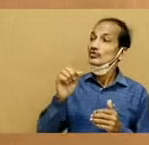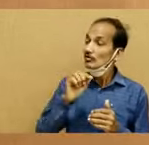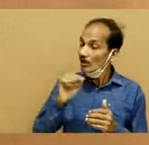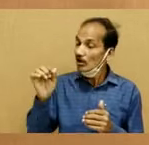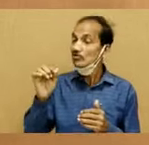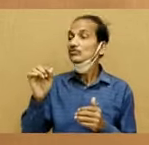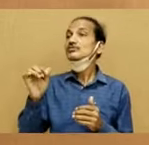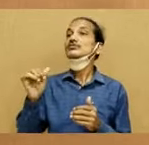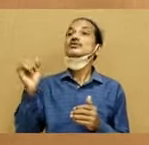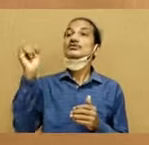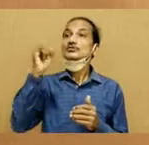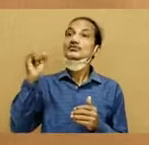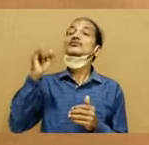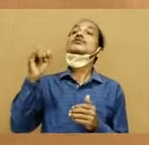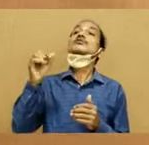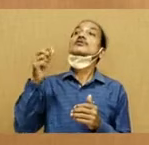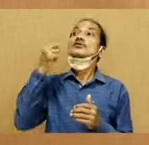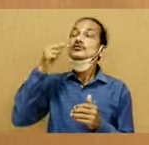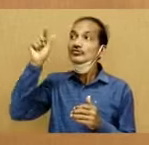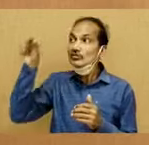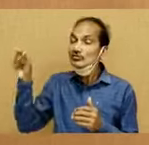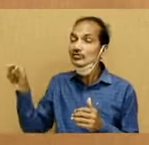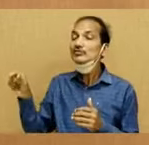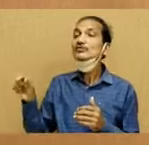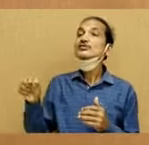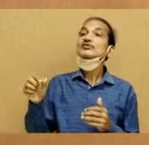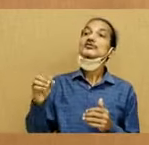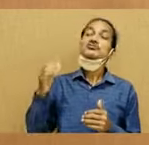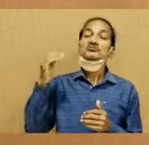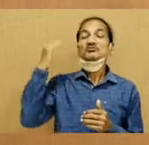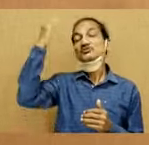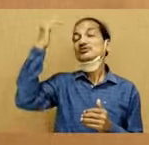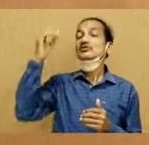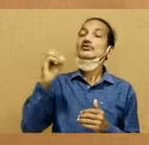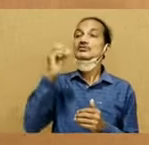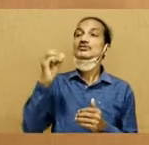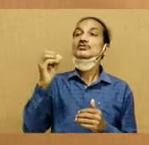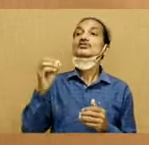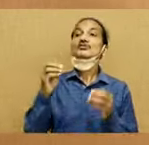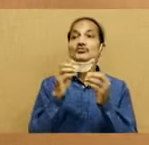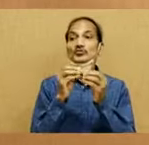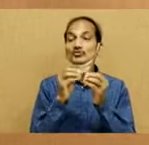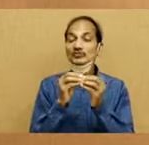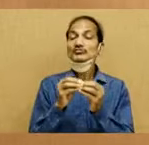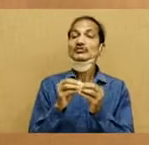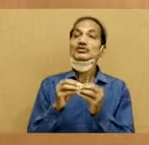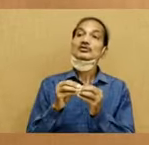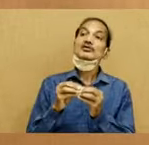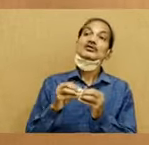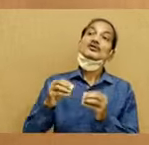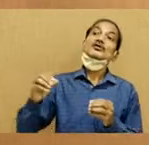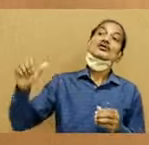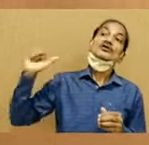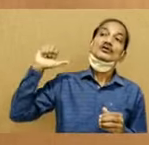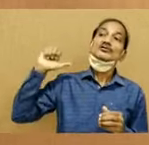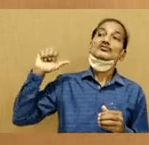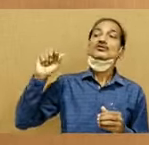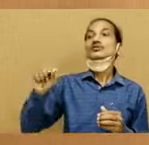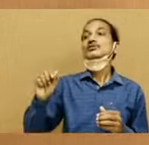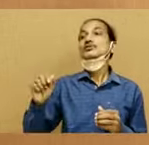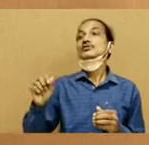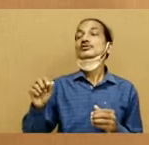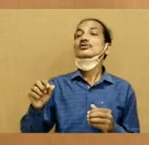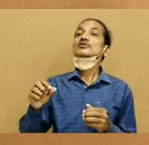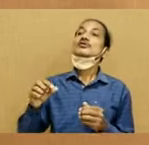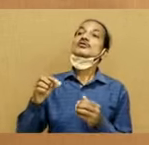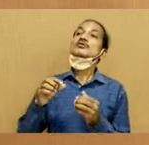ଅଧିକାରୀମାନଙ୍କୁ ଭୁବନେଶ୍ୱରର 3 ଜୋନ୍ର ତଦାରଖ ପାଇଁ ନିର୍ଦ୍ଦେଶ ଦିଆଯାଇଛି। ଉତ୍ତର, ଦକ୍ଷିଣ ପୂର୍ବ, ଦକ୍ଷିଣ ପଶ୍ଚିମ